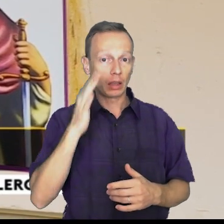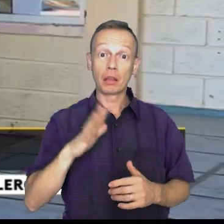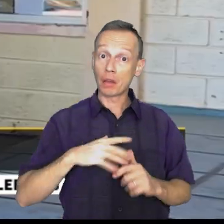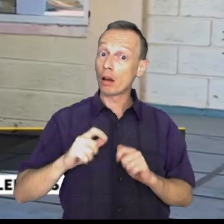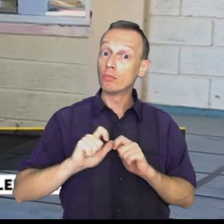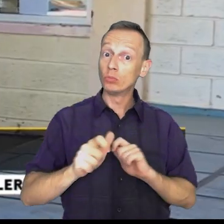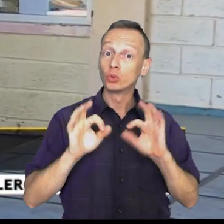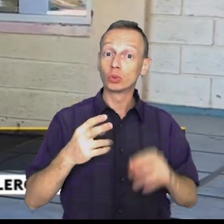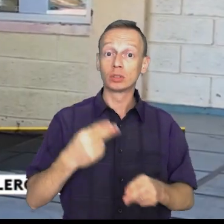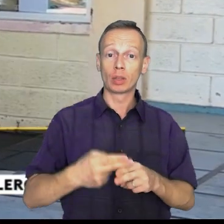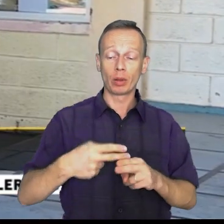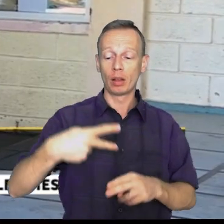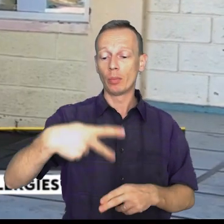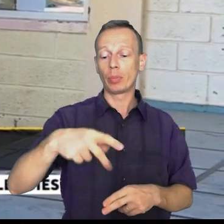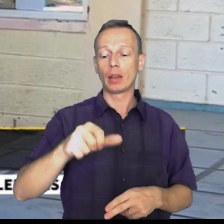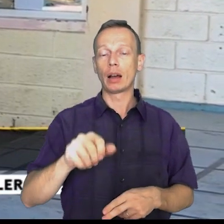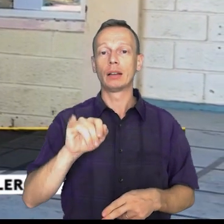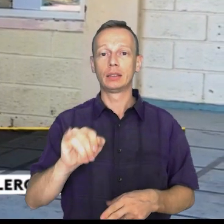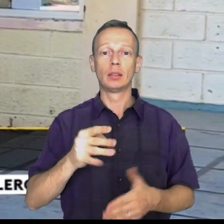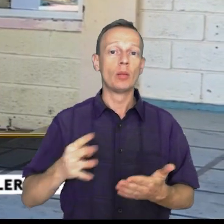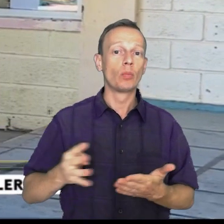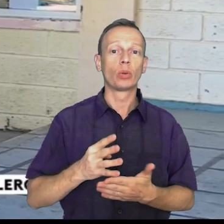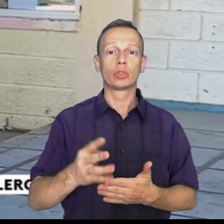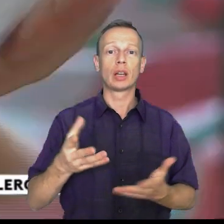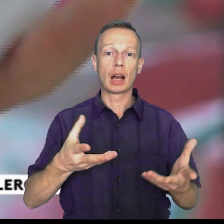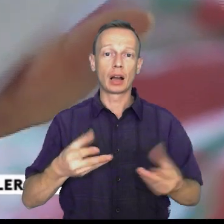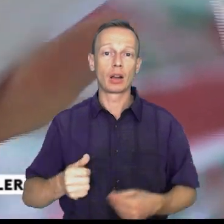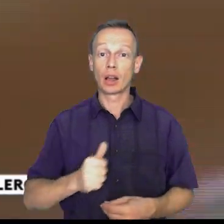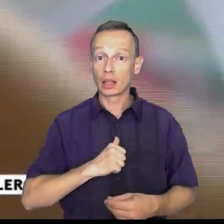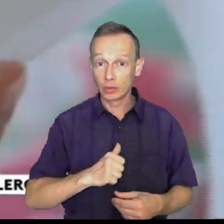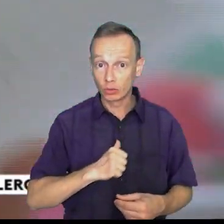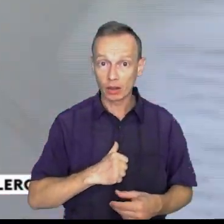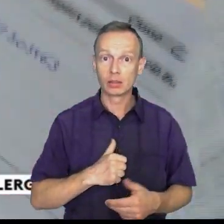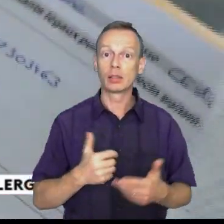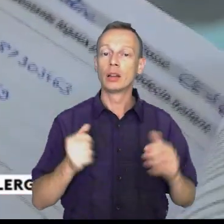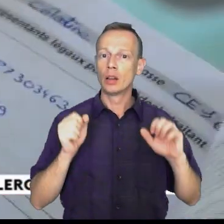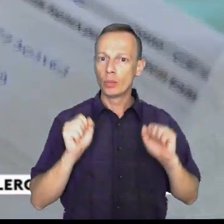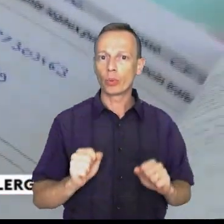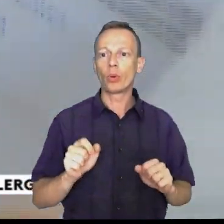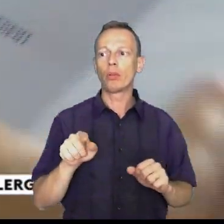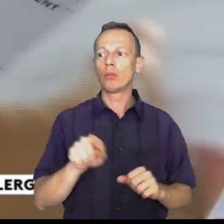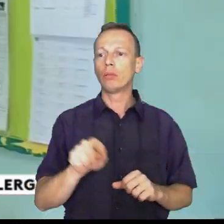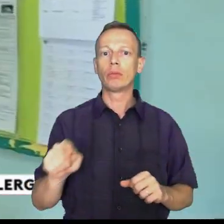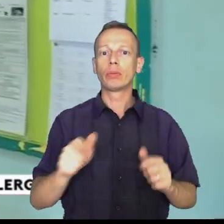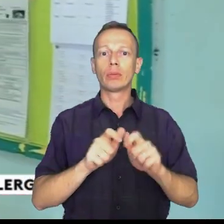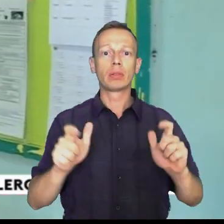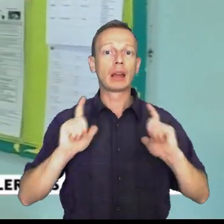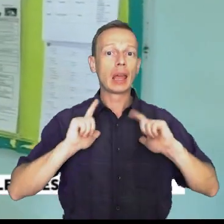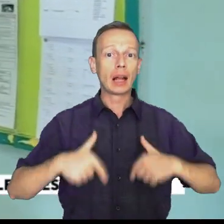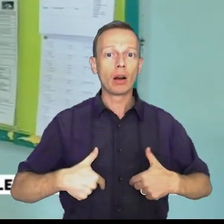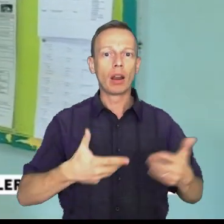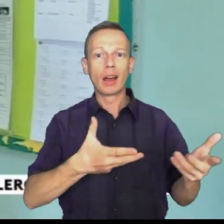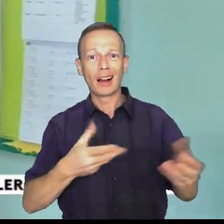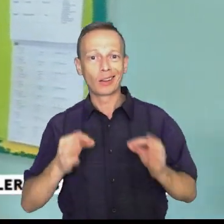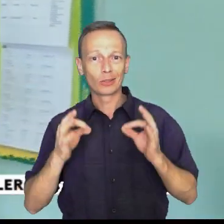bien une procédure, le PAI, traduisez le projet d'accueil individualisé qui permet aux établissements scolaires d'accueillir au